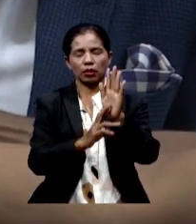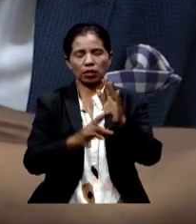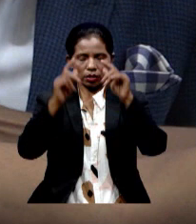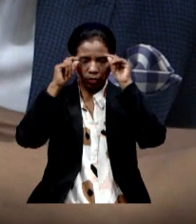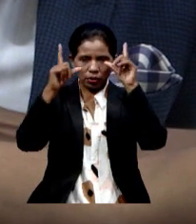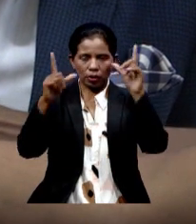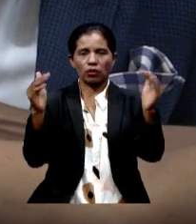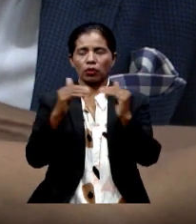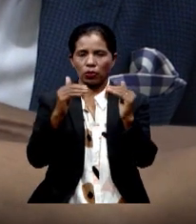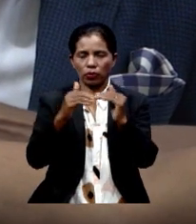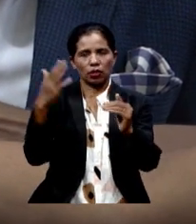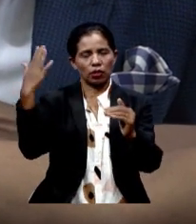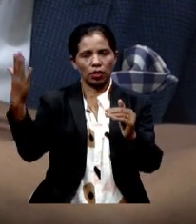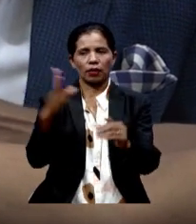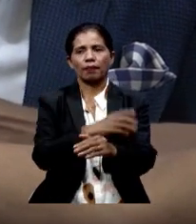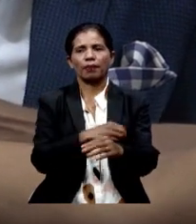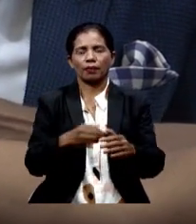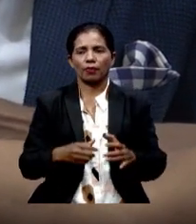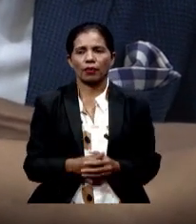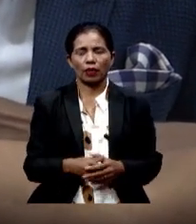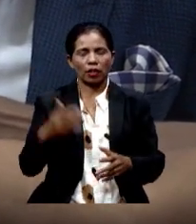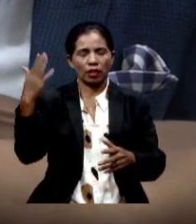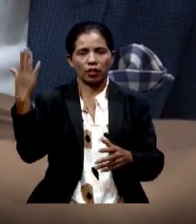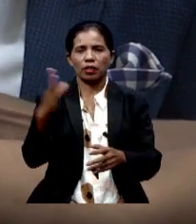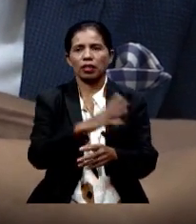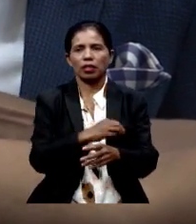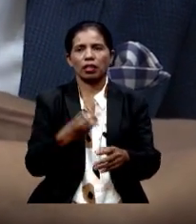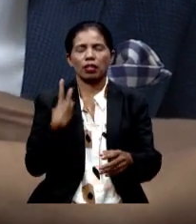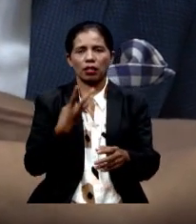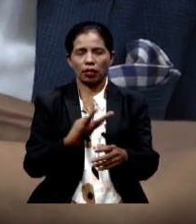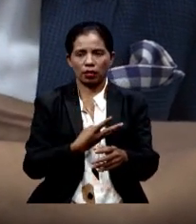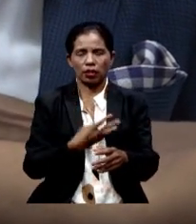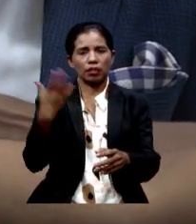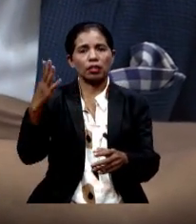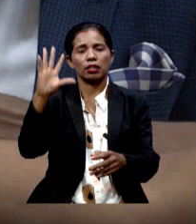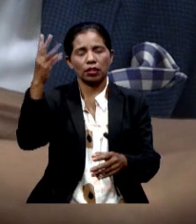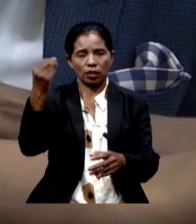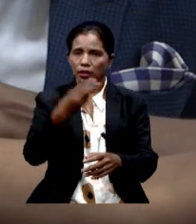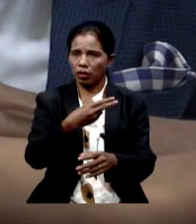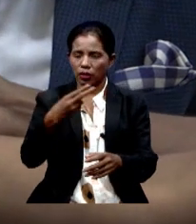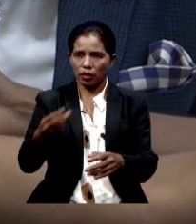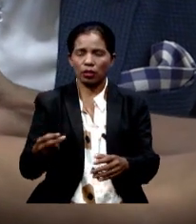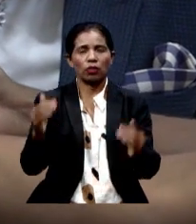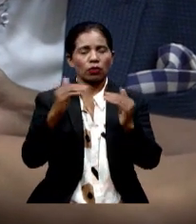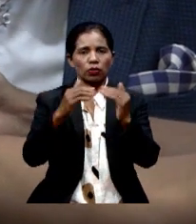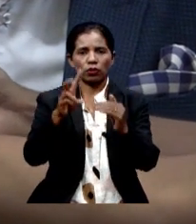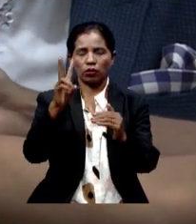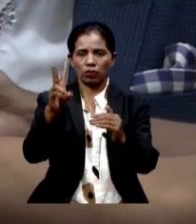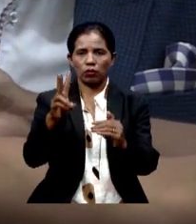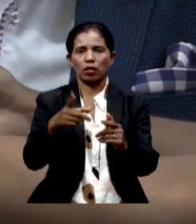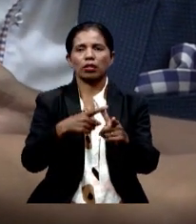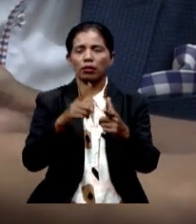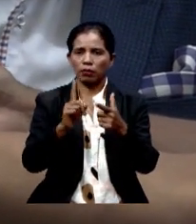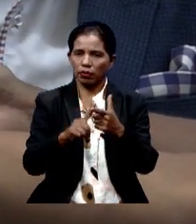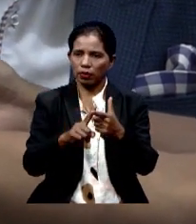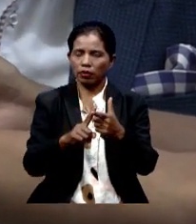tersebut. Pada kesempatan di Jakarta juga, karena ini adalah summit kedua setelah Labuan Bajo,